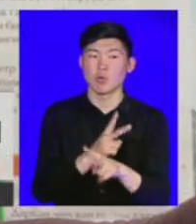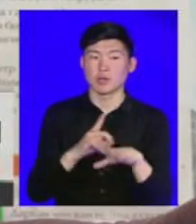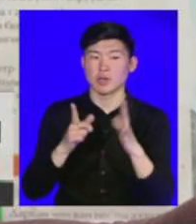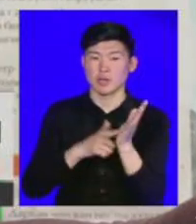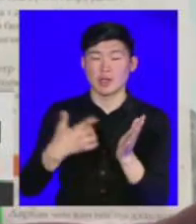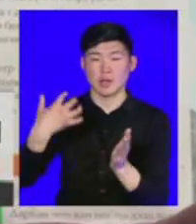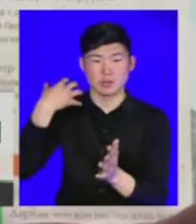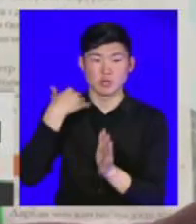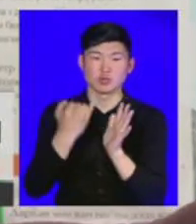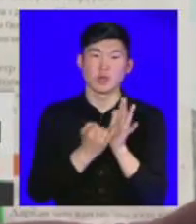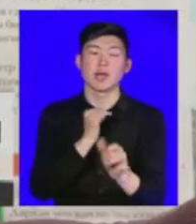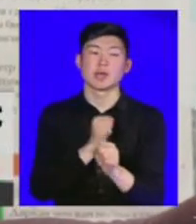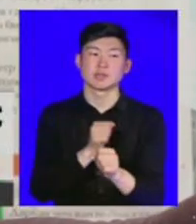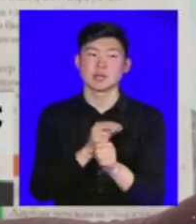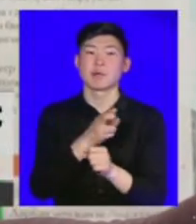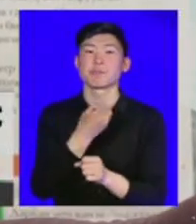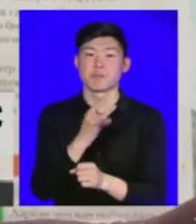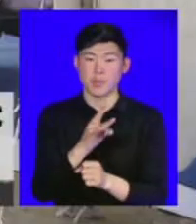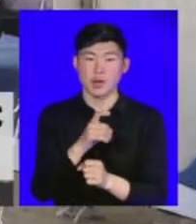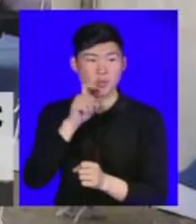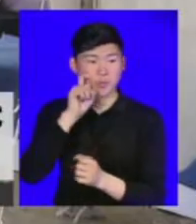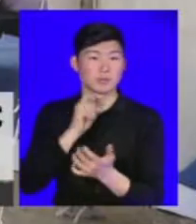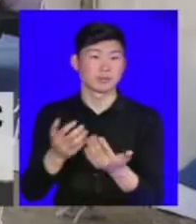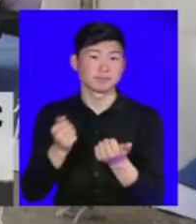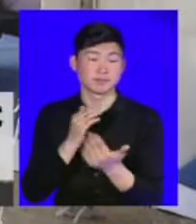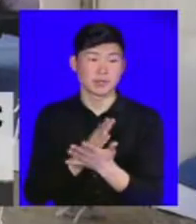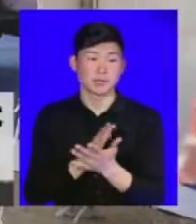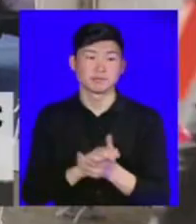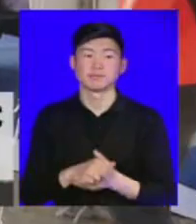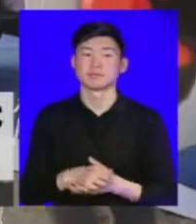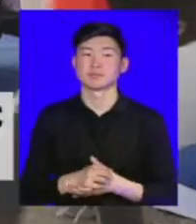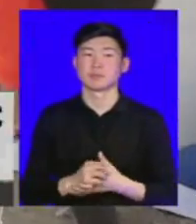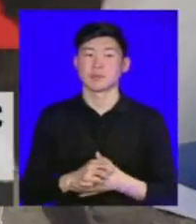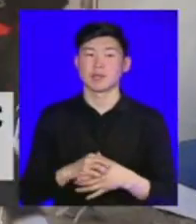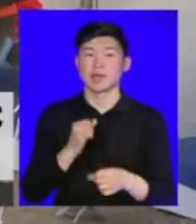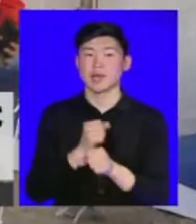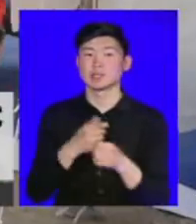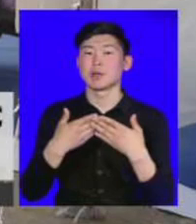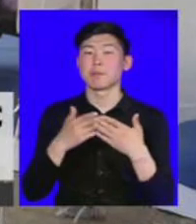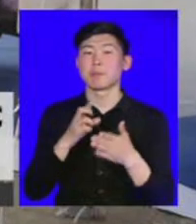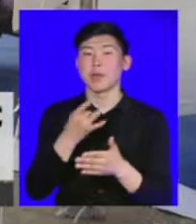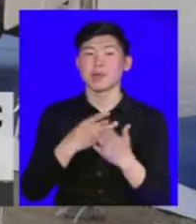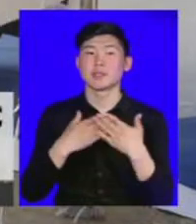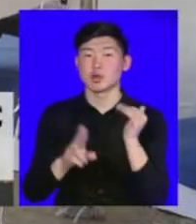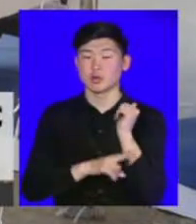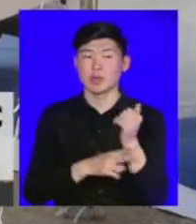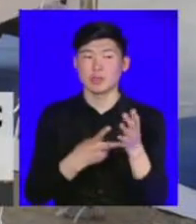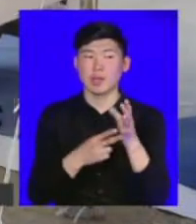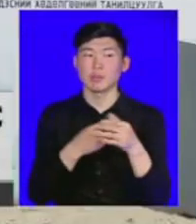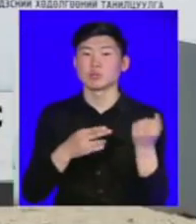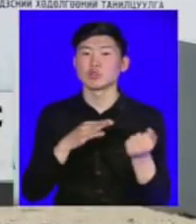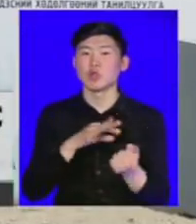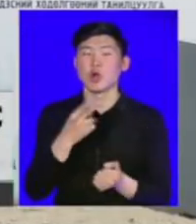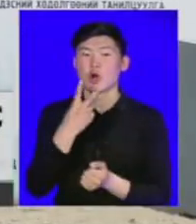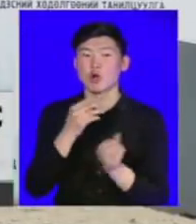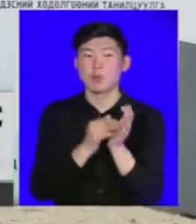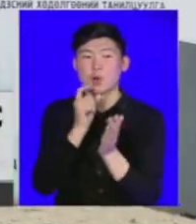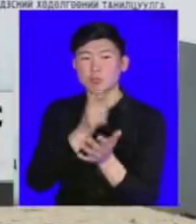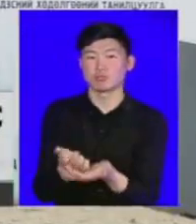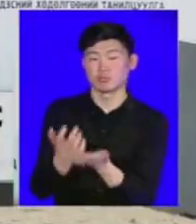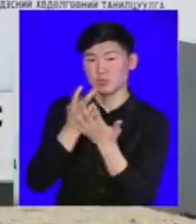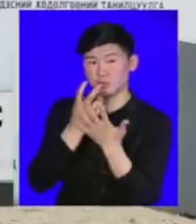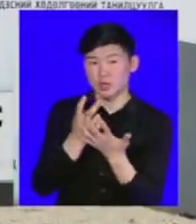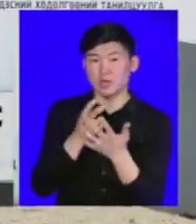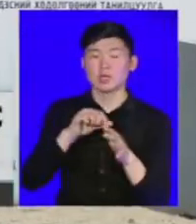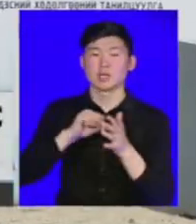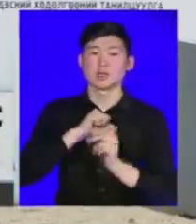гэсэн 6 ажлын байрн дээр хүсэлт авж байна. Ажлын байрны нээлтийн өдрөлхийгээ давхарцсан тоогоор 2000 гаруй хүн сонирхож зориулсан иргэд